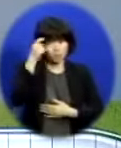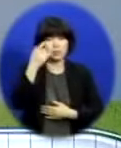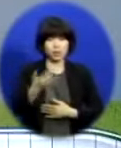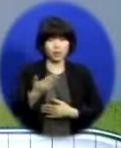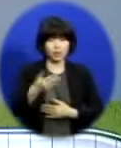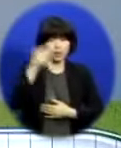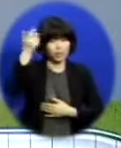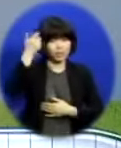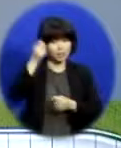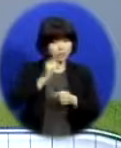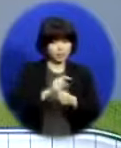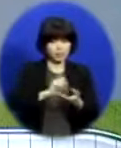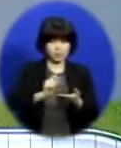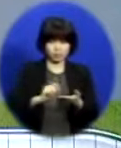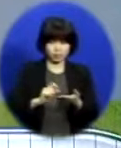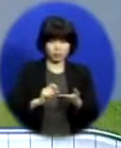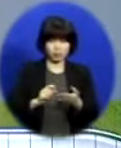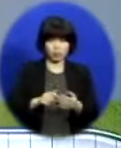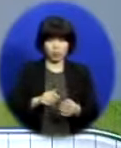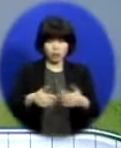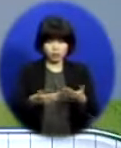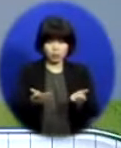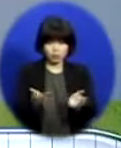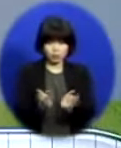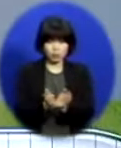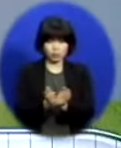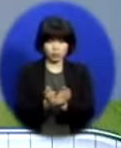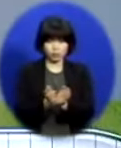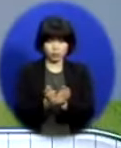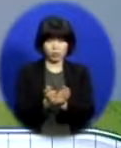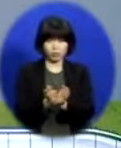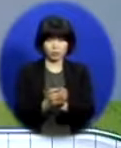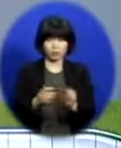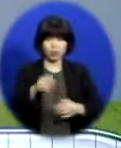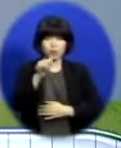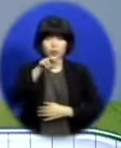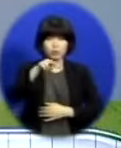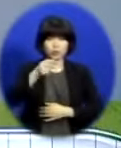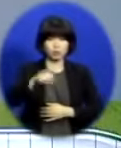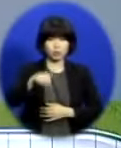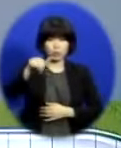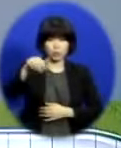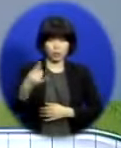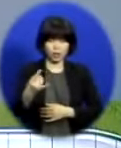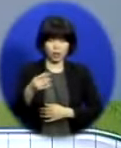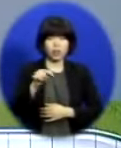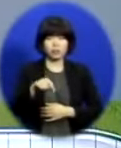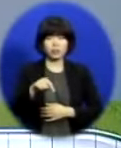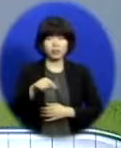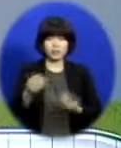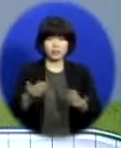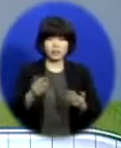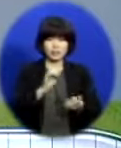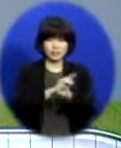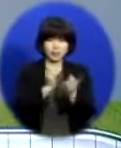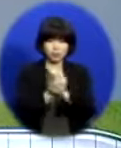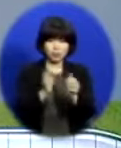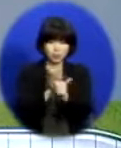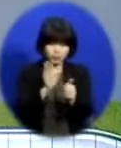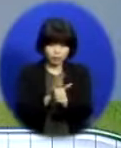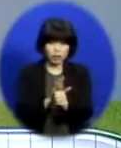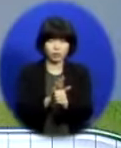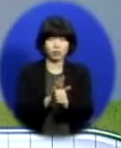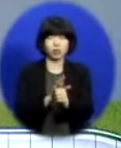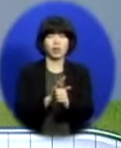영생 의기 쓰고 속회에서 소그룹으로 그 일을 서로 격려하고 그리고